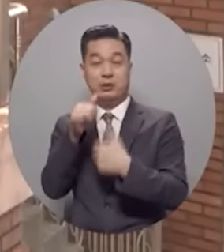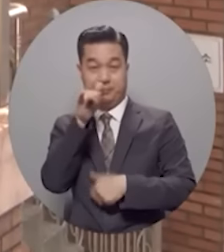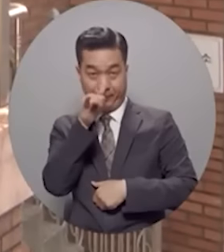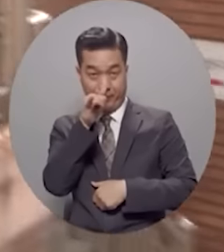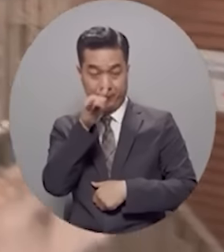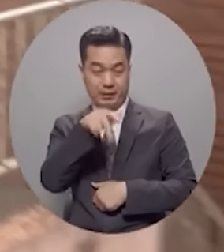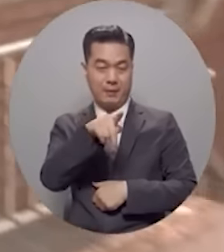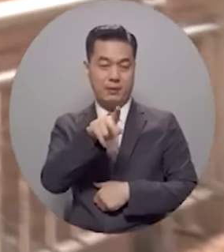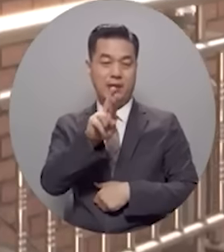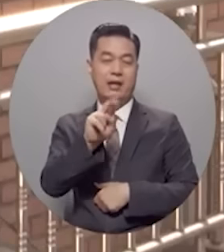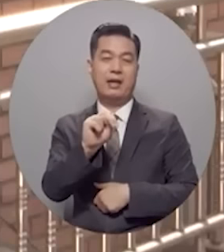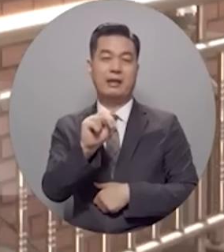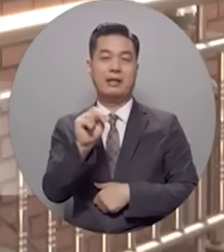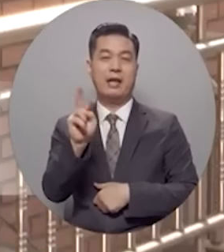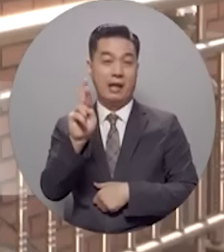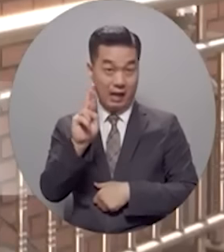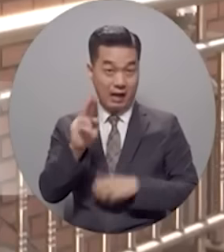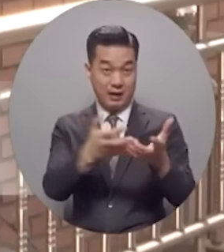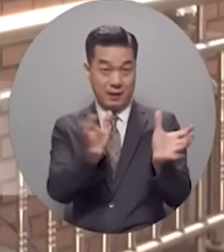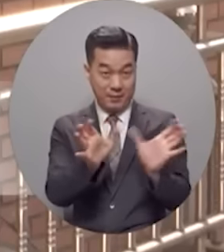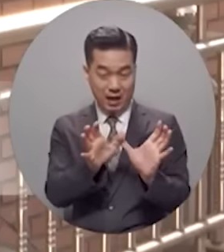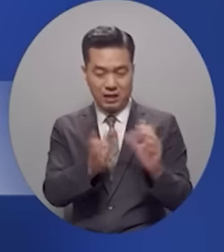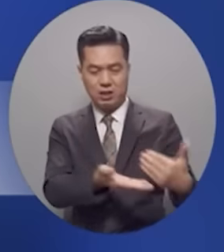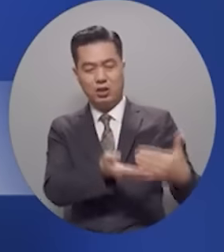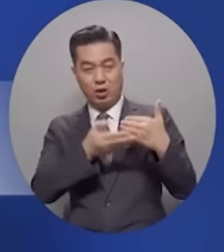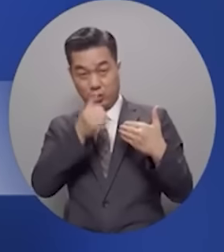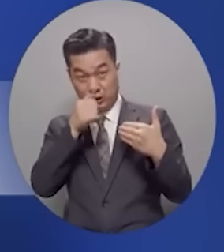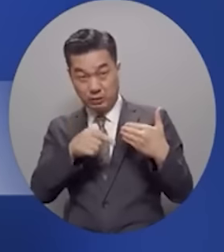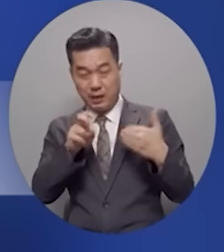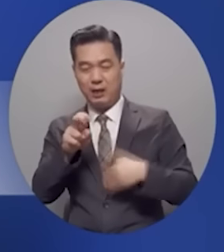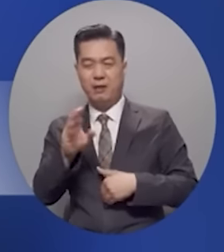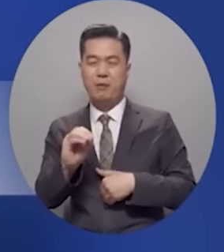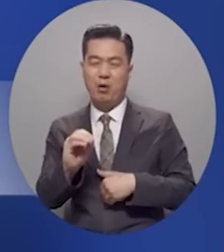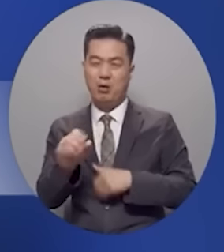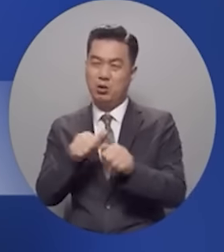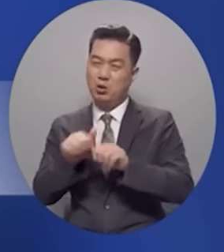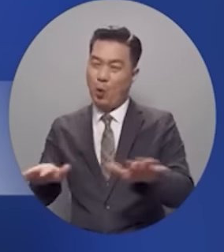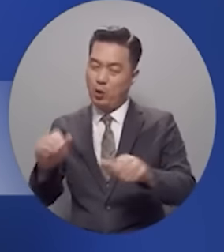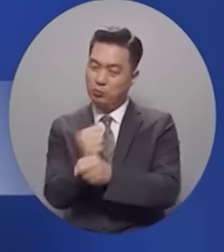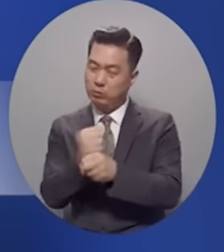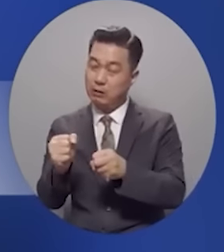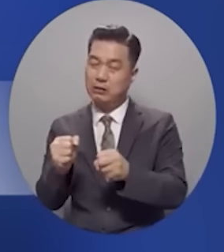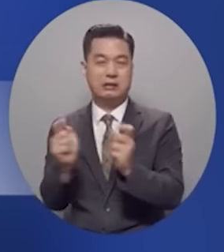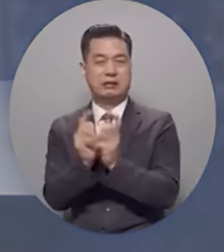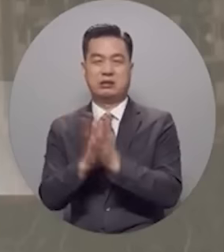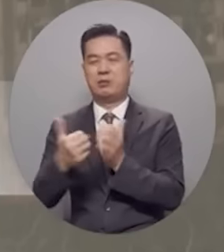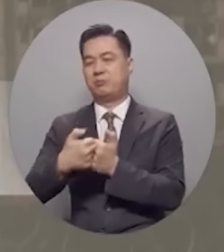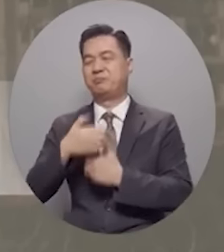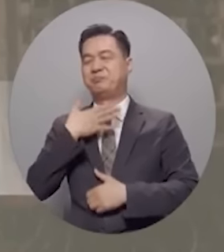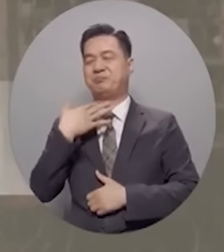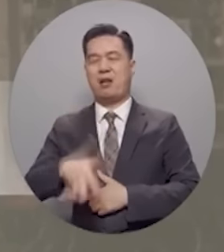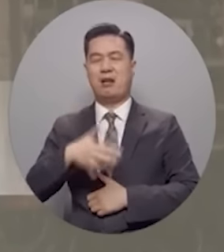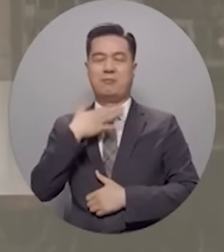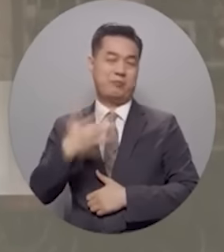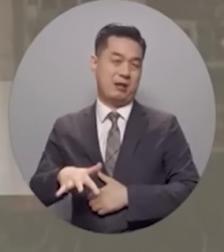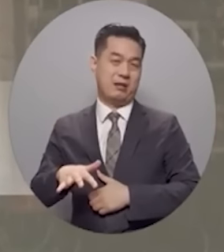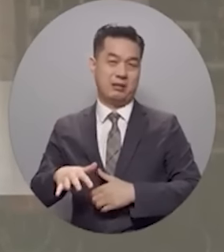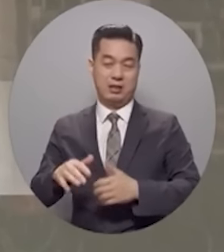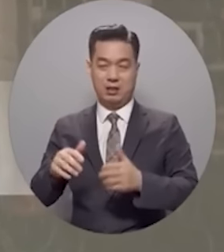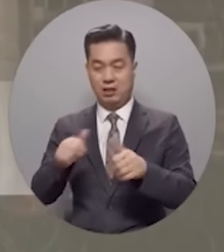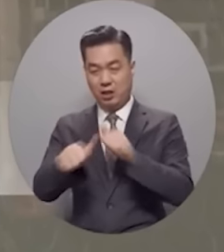PNR 측은 미래한국연구소 의뢰를 받았지만 명태균 씨와 여론조사에 대해 직접 의논한 적도 없다며 여론 조작은